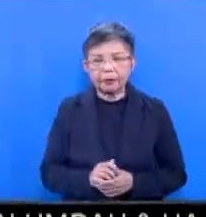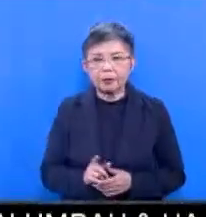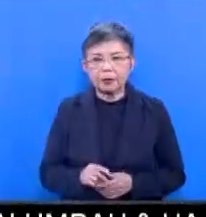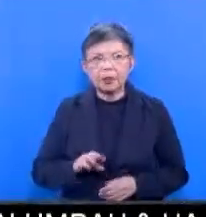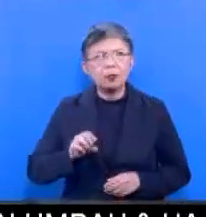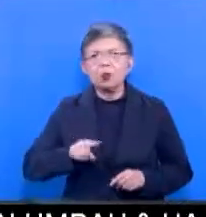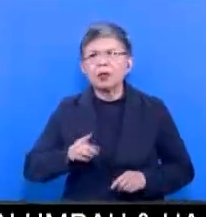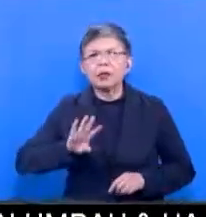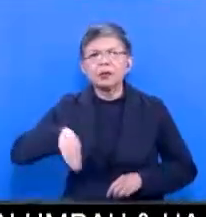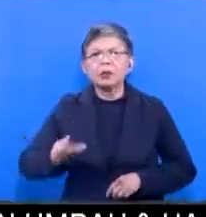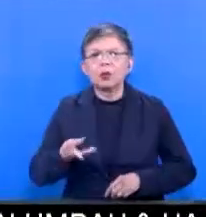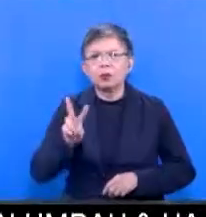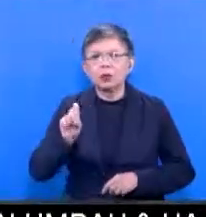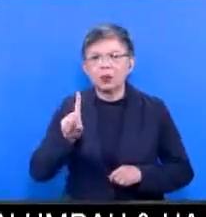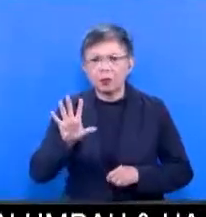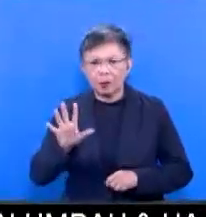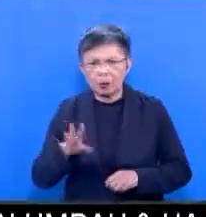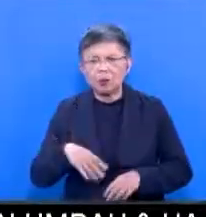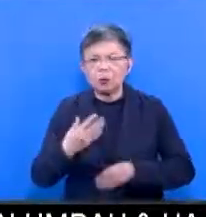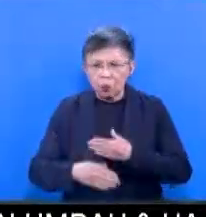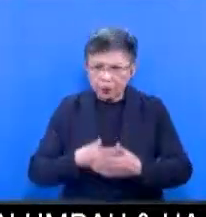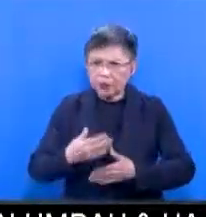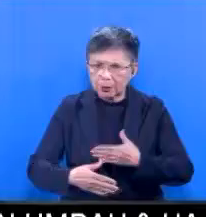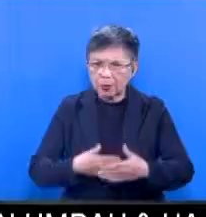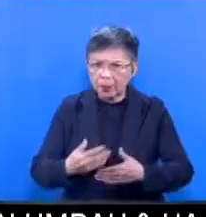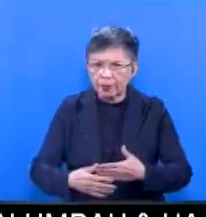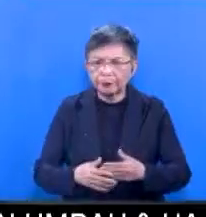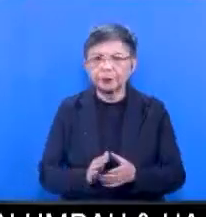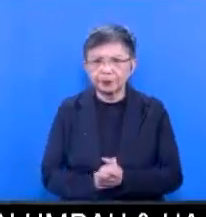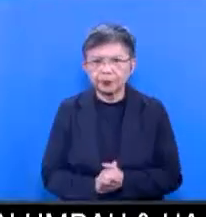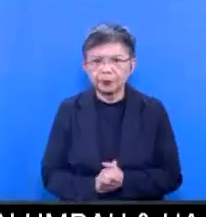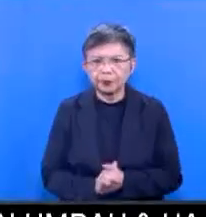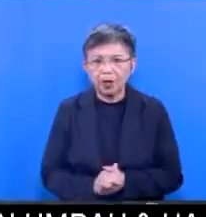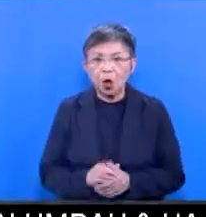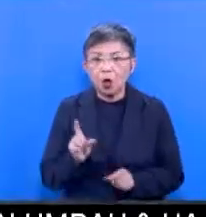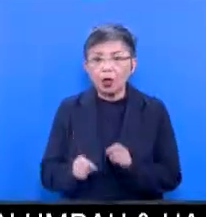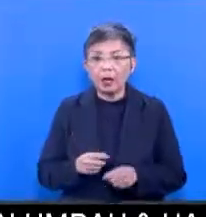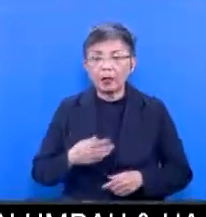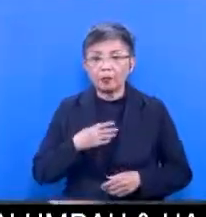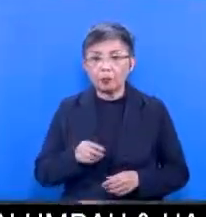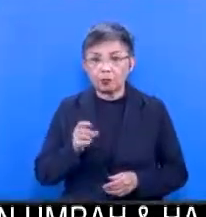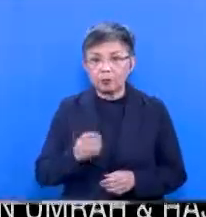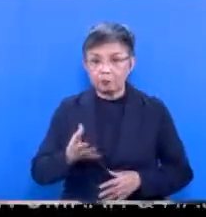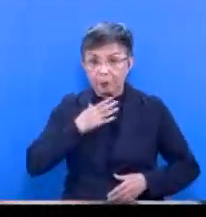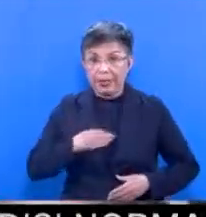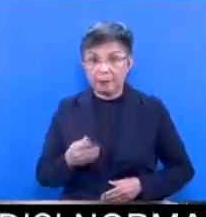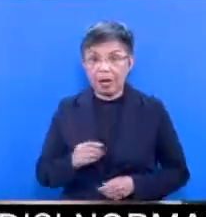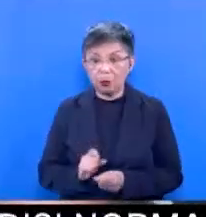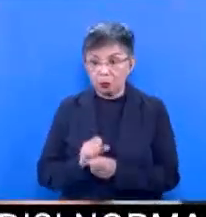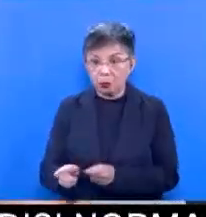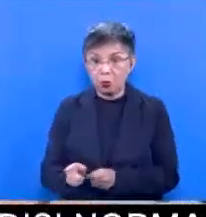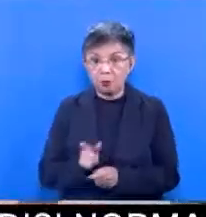tahun 2015 ya Pak, ada proses, ya kan? Dulu penggugatnya Pak Abdul Aziz, sebagai kuasa